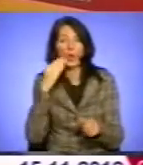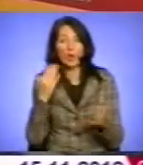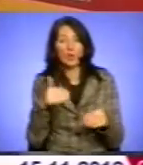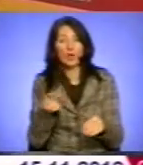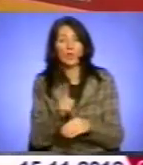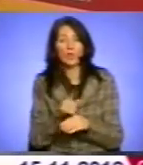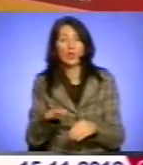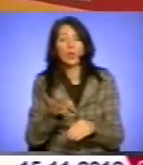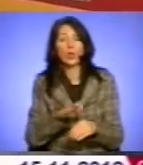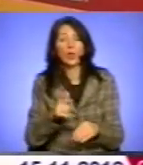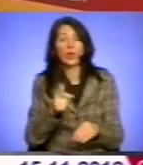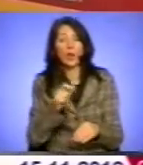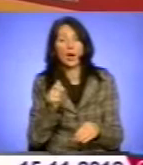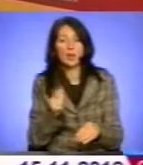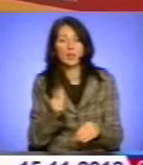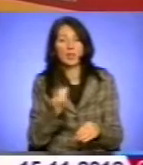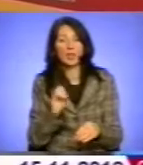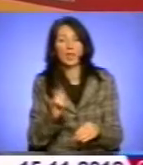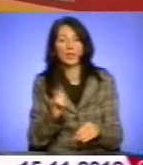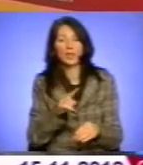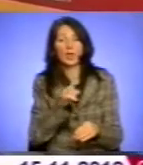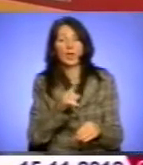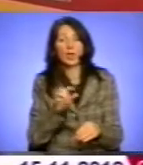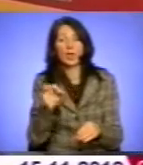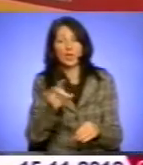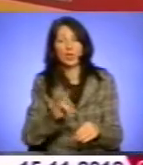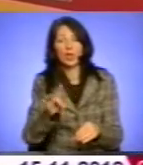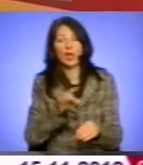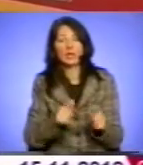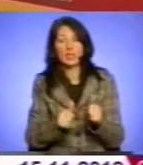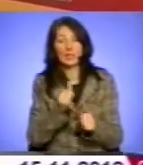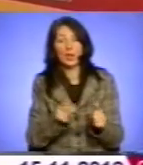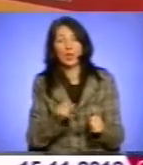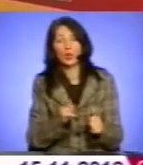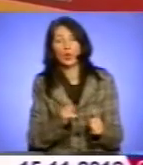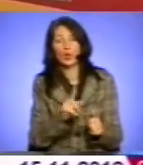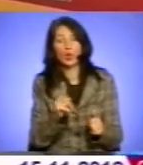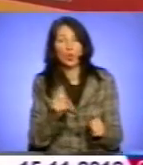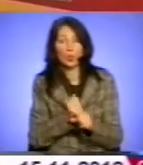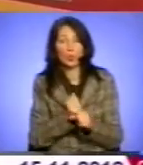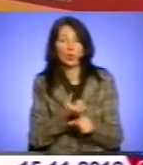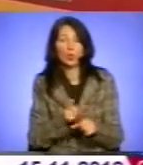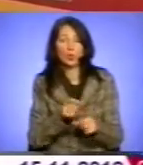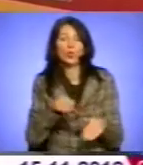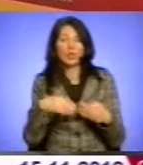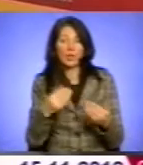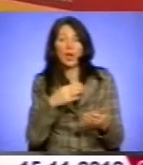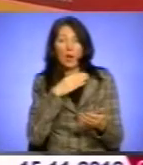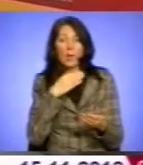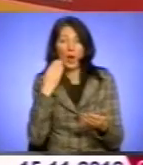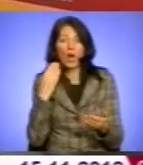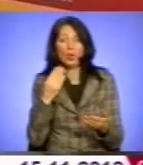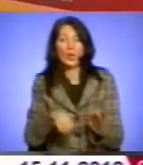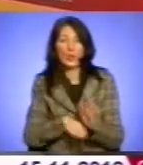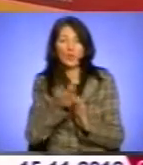в Тернопільгазі, і в зональних змаганнях. То, що зробив, ну воно дуже дає нам багато, тому що ми